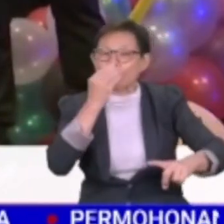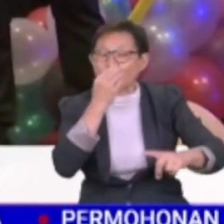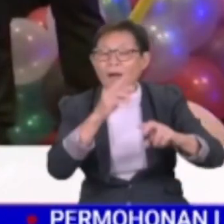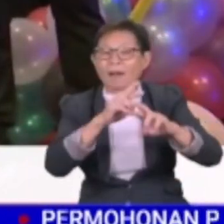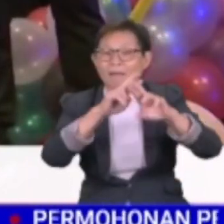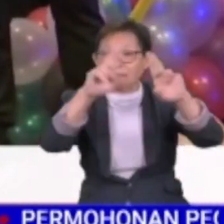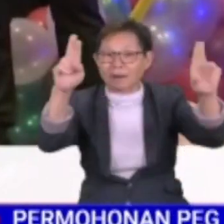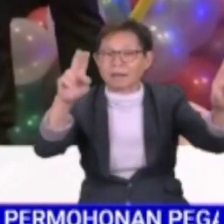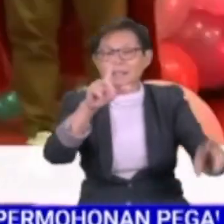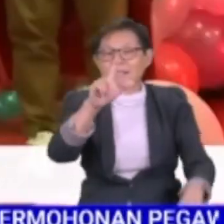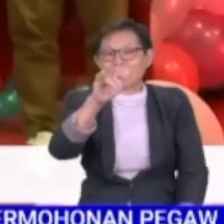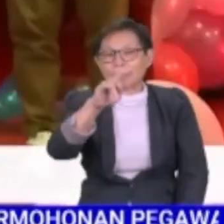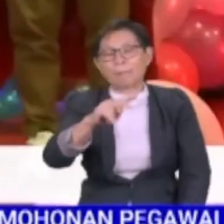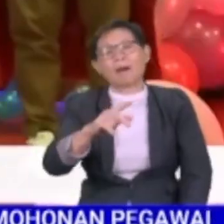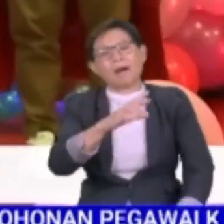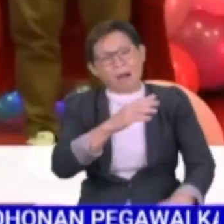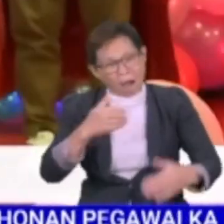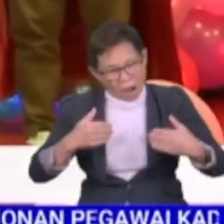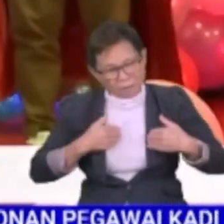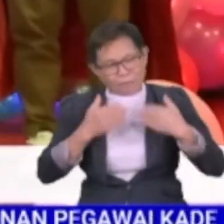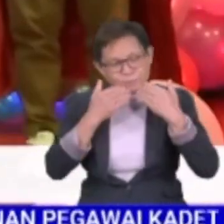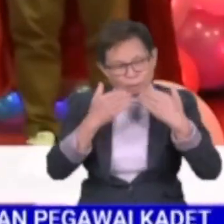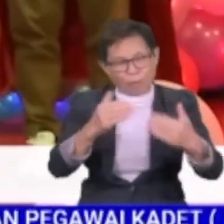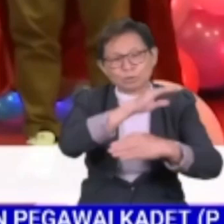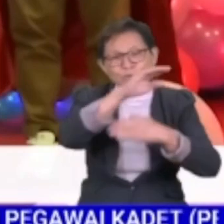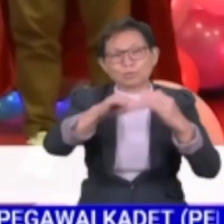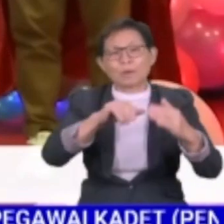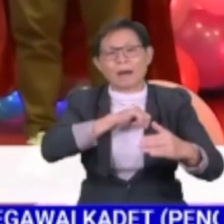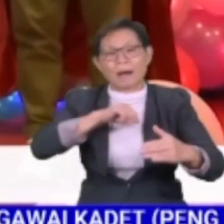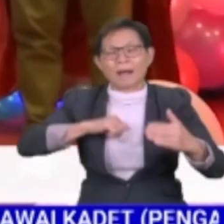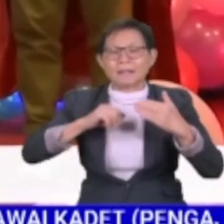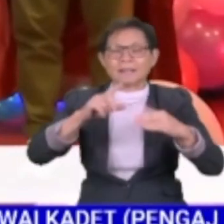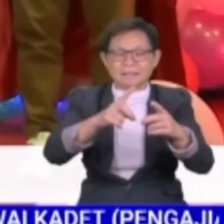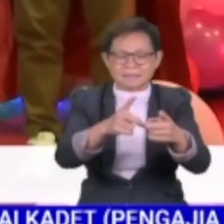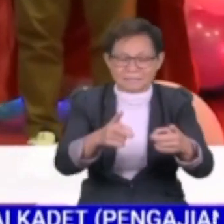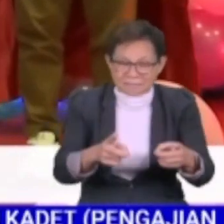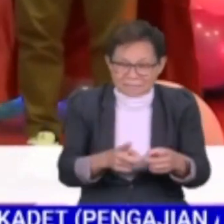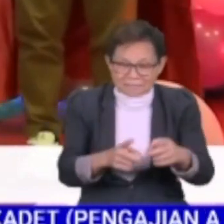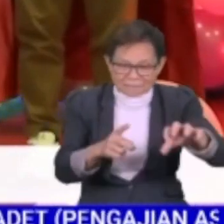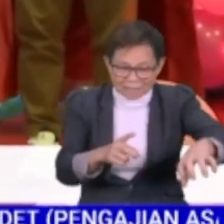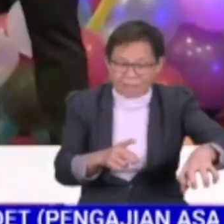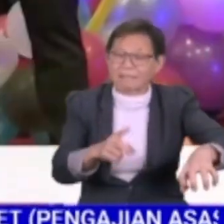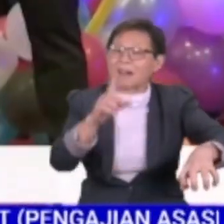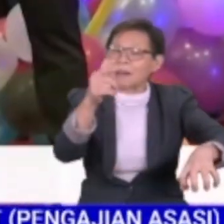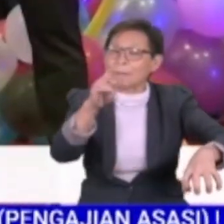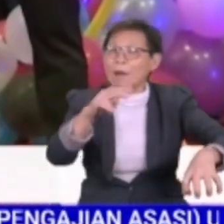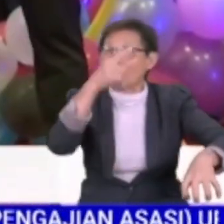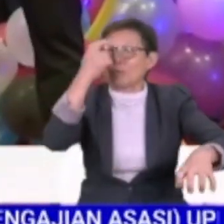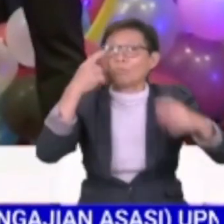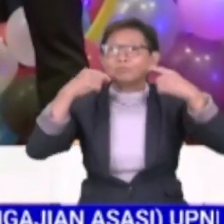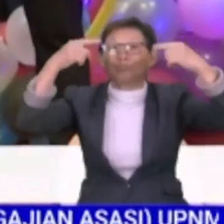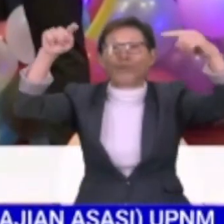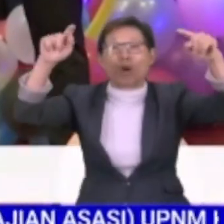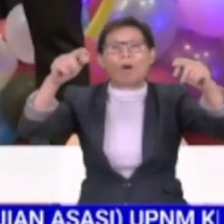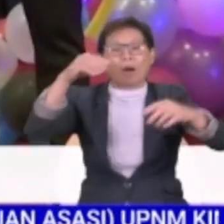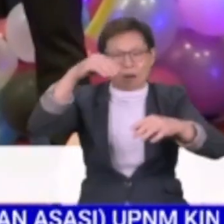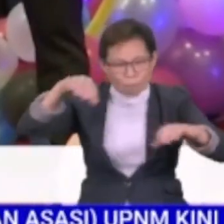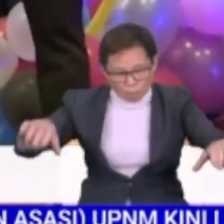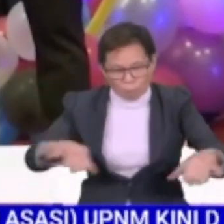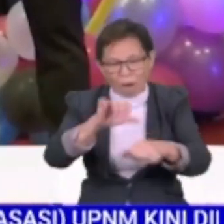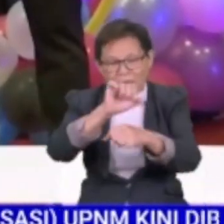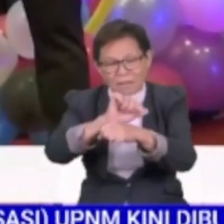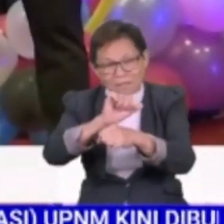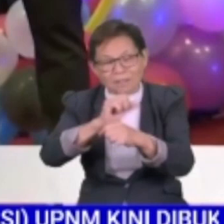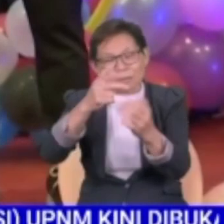bungairkan penghargaan kepada semua ahli-ahli Majelis Daerah Limbang atas pencapaian Cemerlang dalam kejayaan melaksanakan